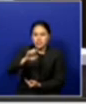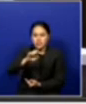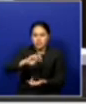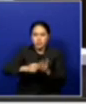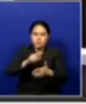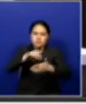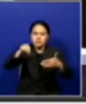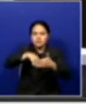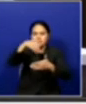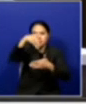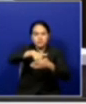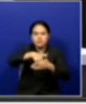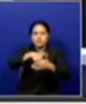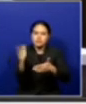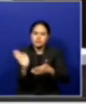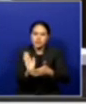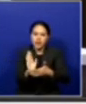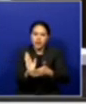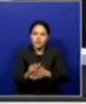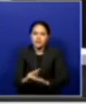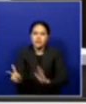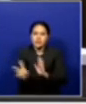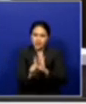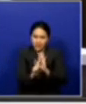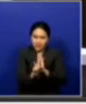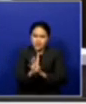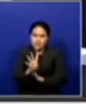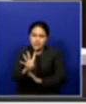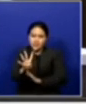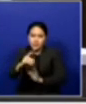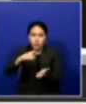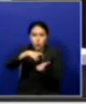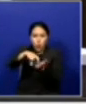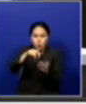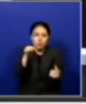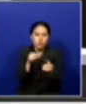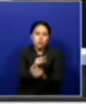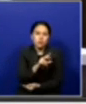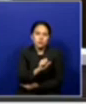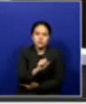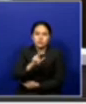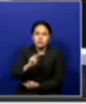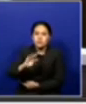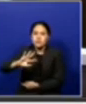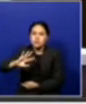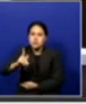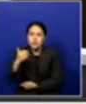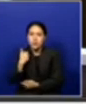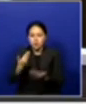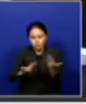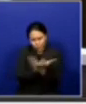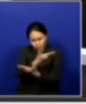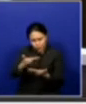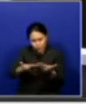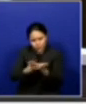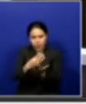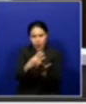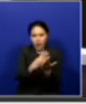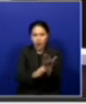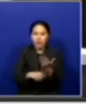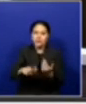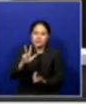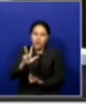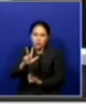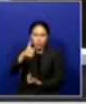ครับ4ครั้งโอนโดยสนช.และการพิจารณา3วาระรวดในวันเ